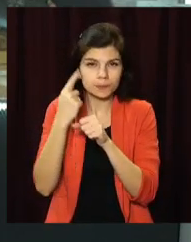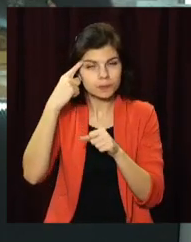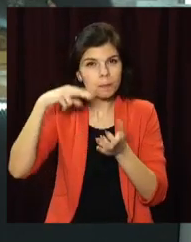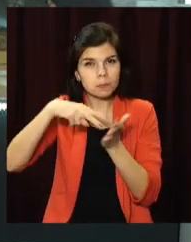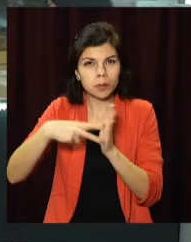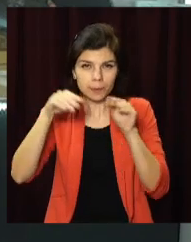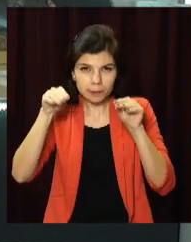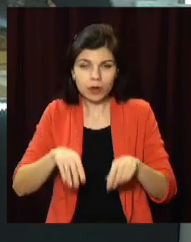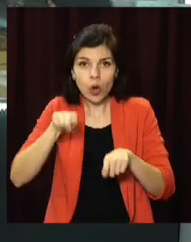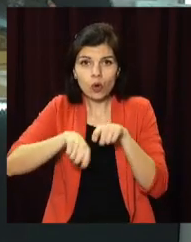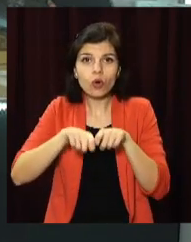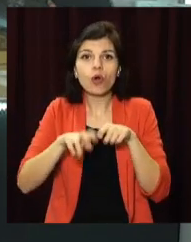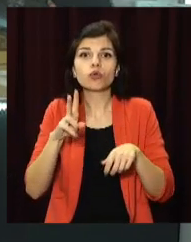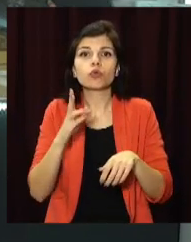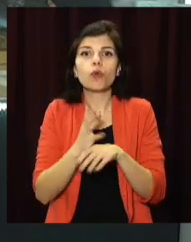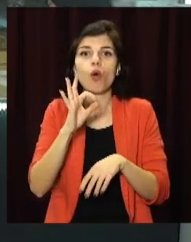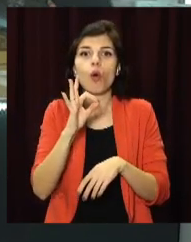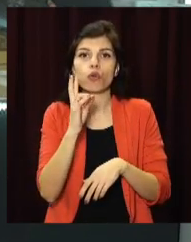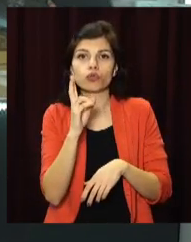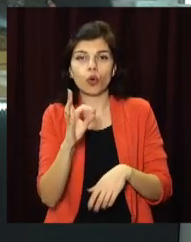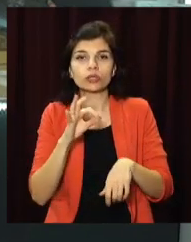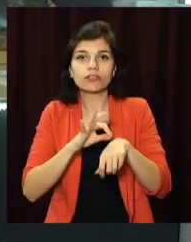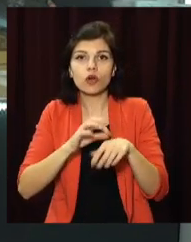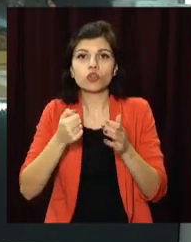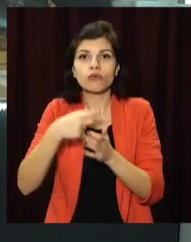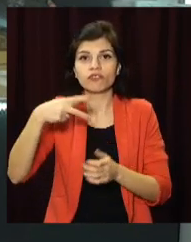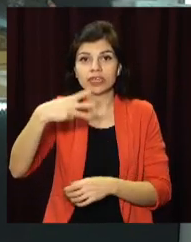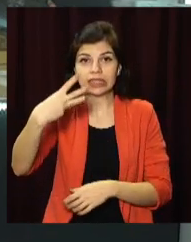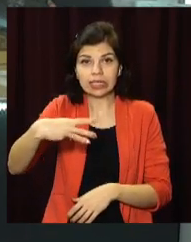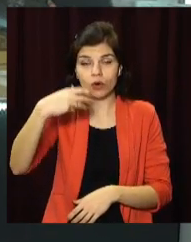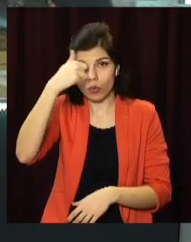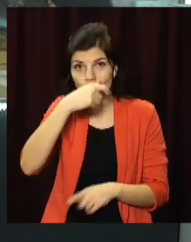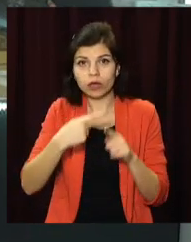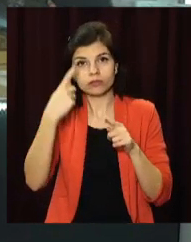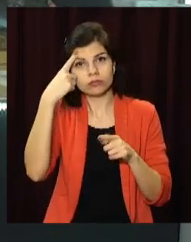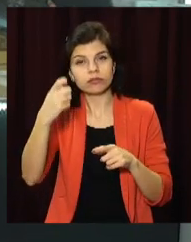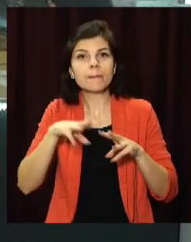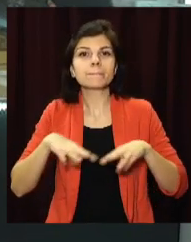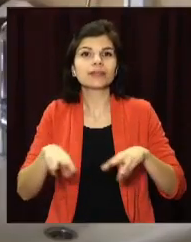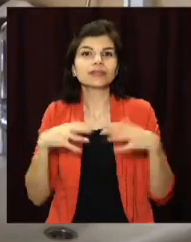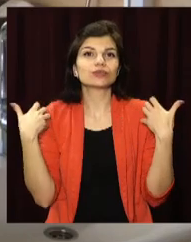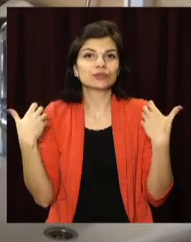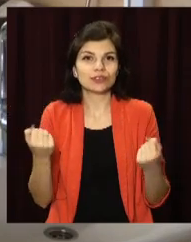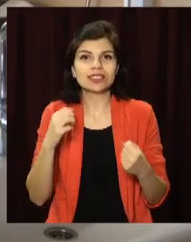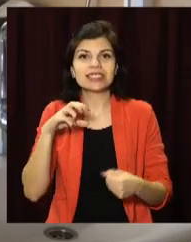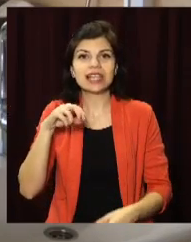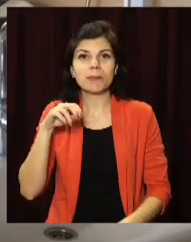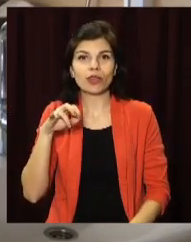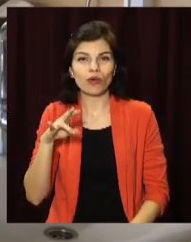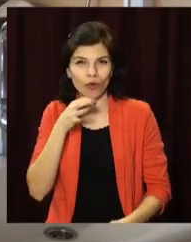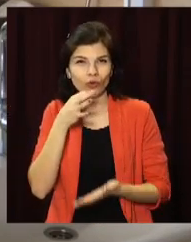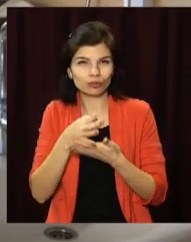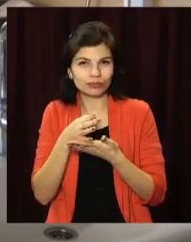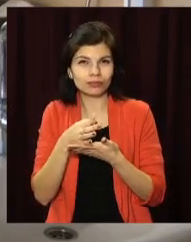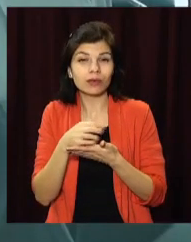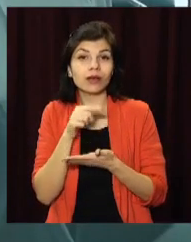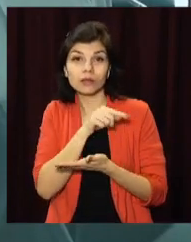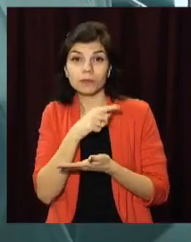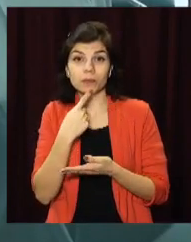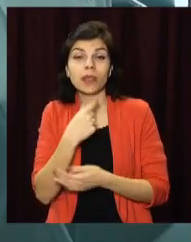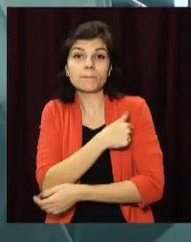стратегію контролю онкозахворювань до 2030 року. Про це заявив міністр охорони здоров'я України Максим Степанов. У межах